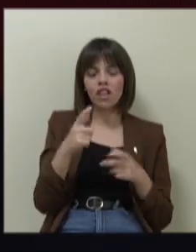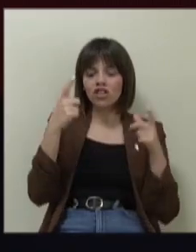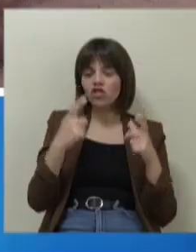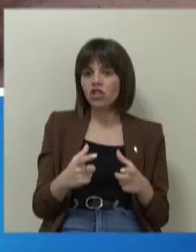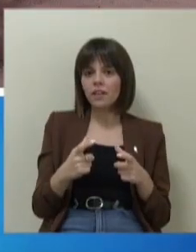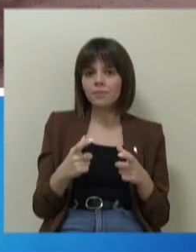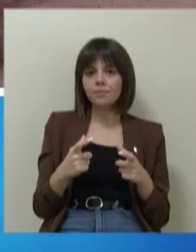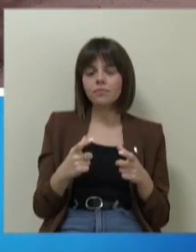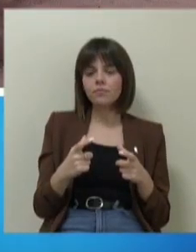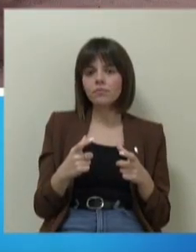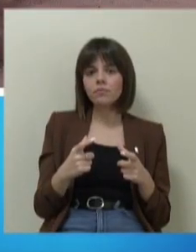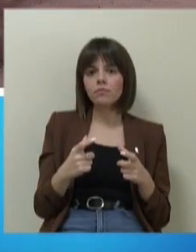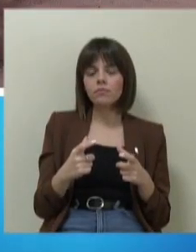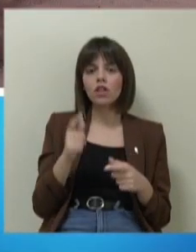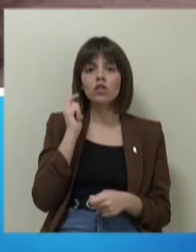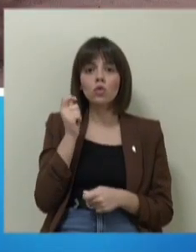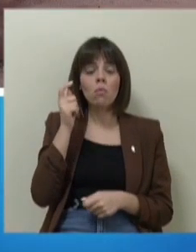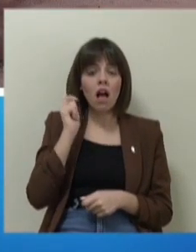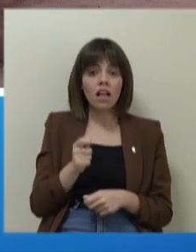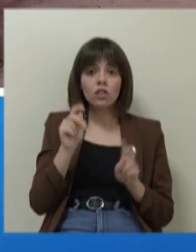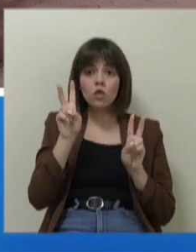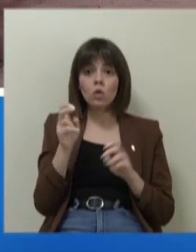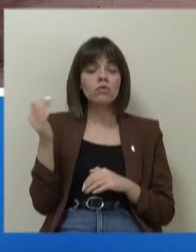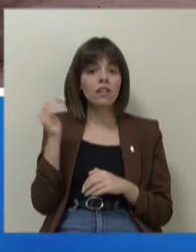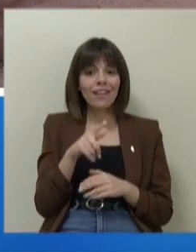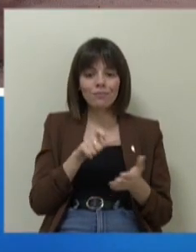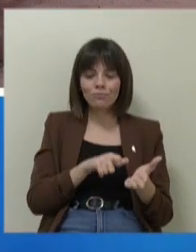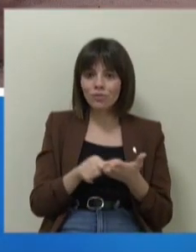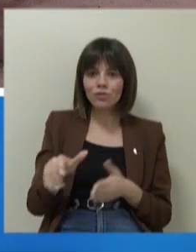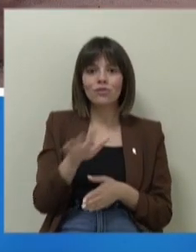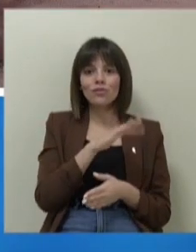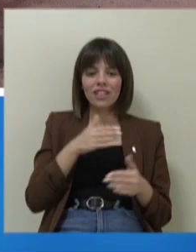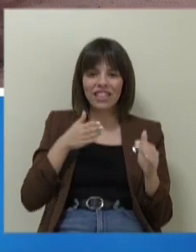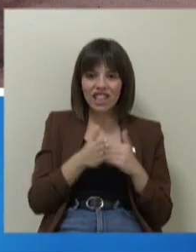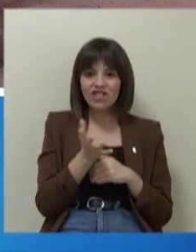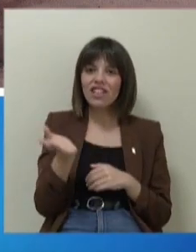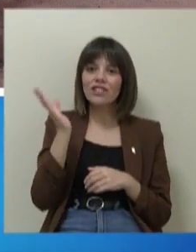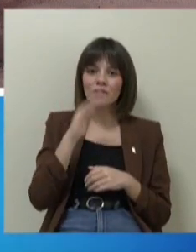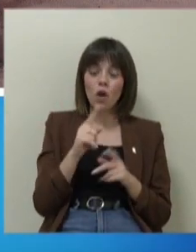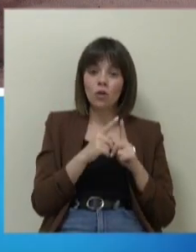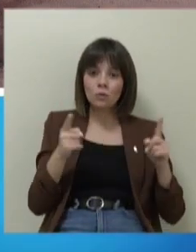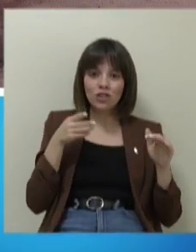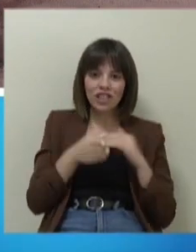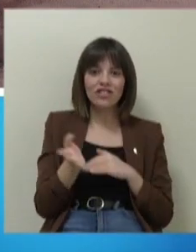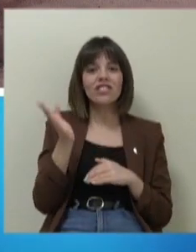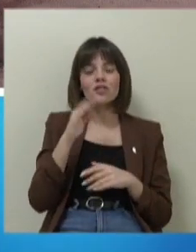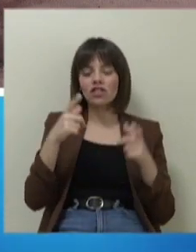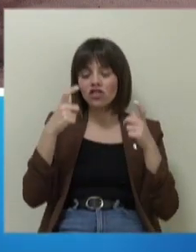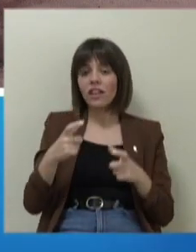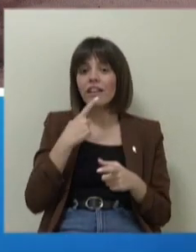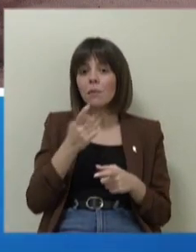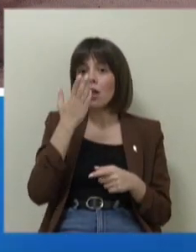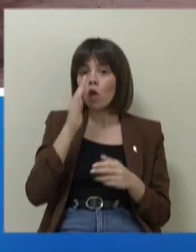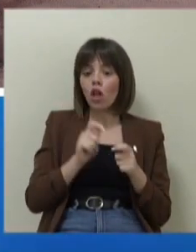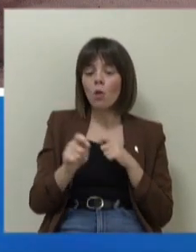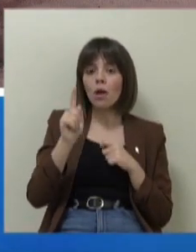Şehir. Sunumun asıl konusuna gelirsek, bütün bu girişten sonra, uzun girişten sonra, şehir demek